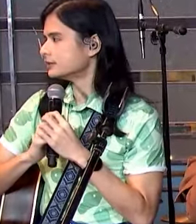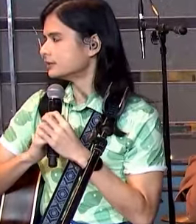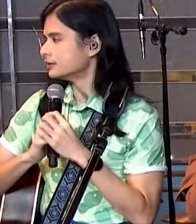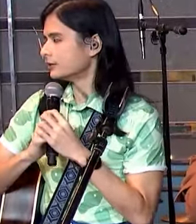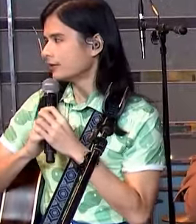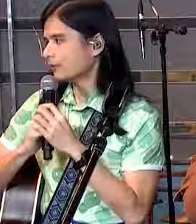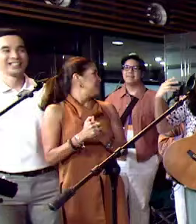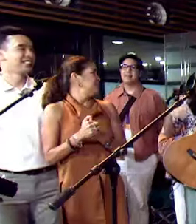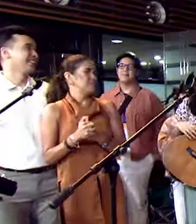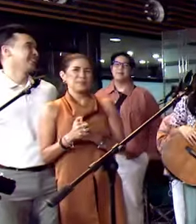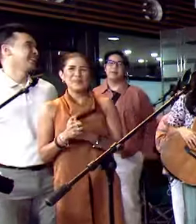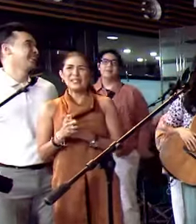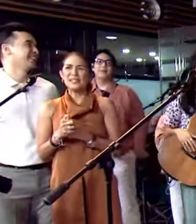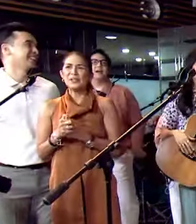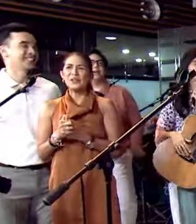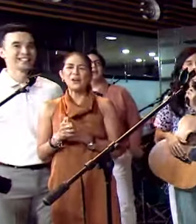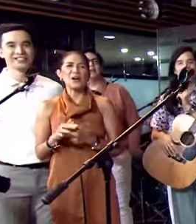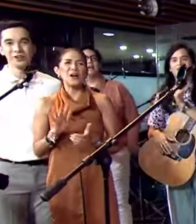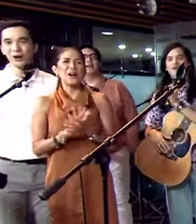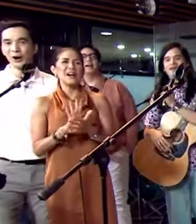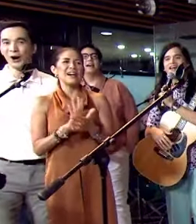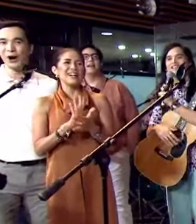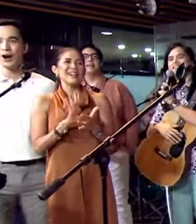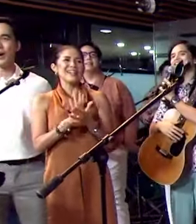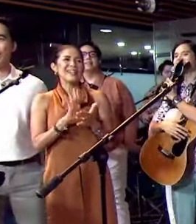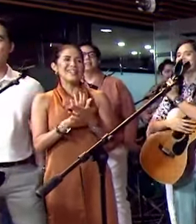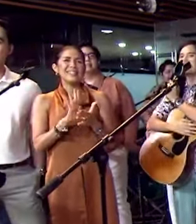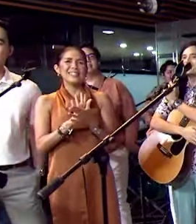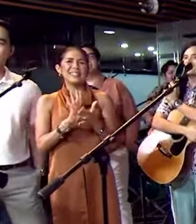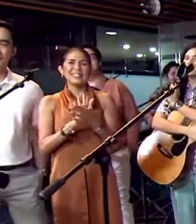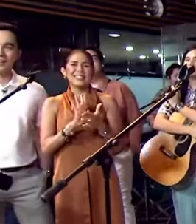kami ang Ben and Ben. Yeah. Let's go!